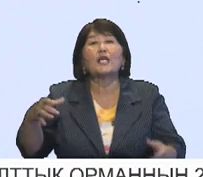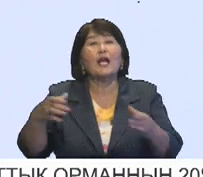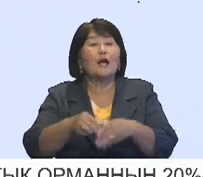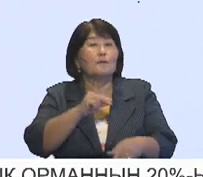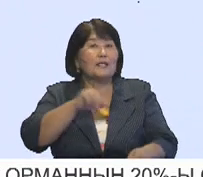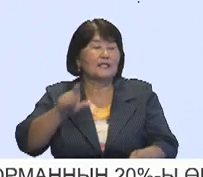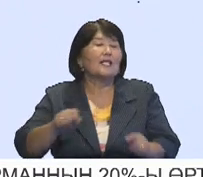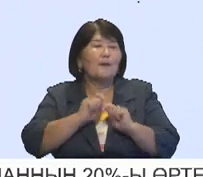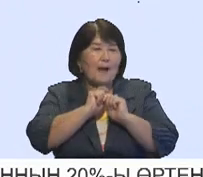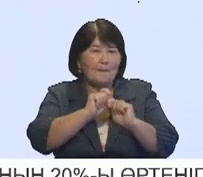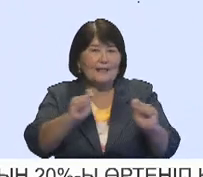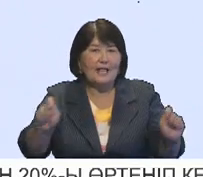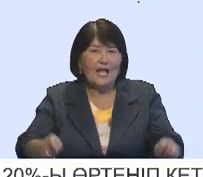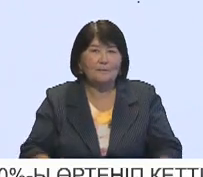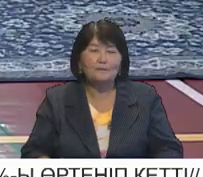қызметкерлері марапатталды.